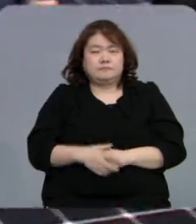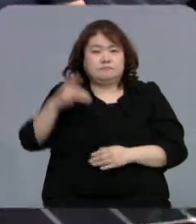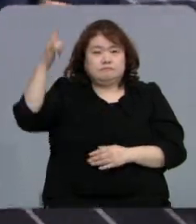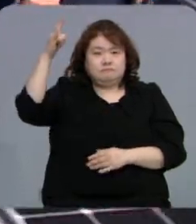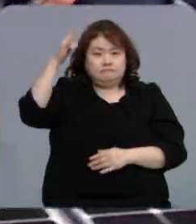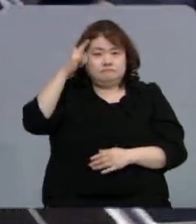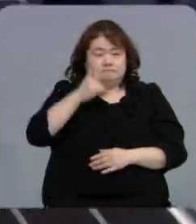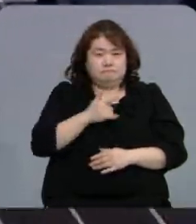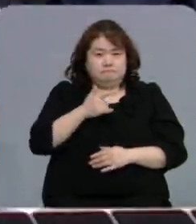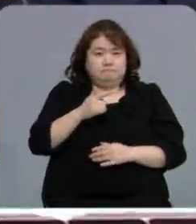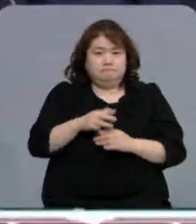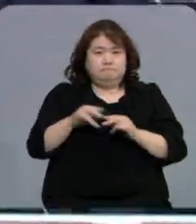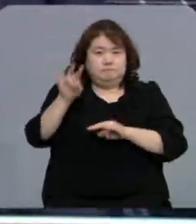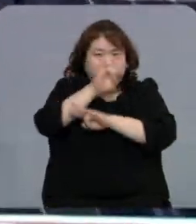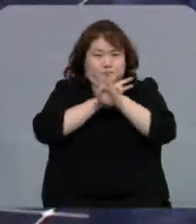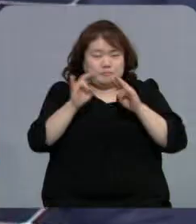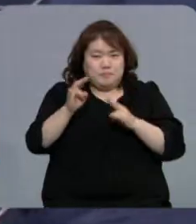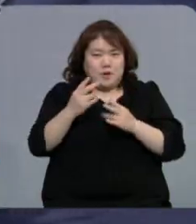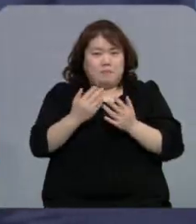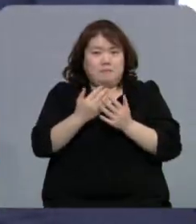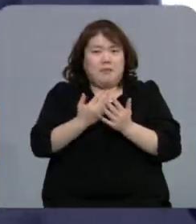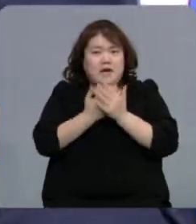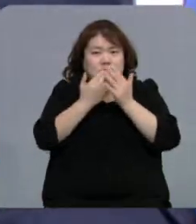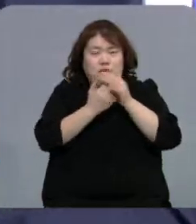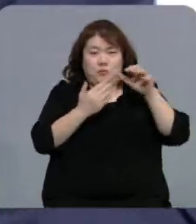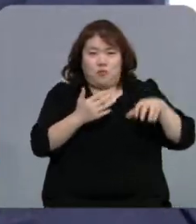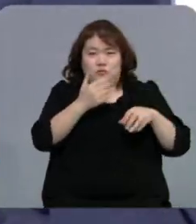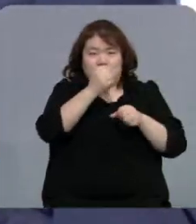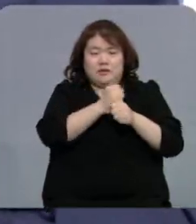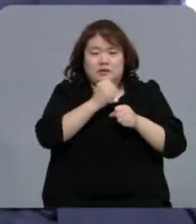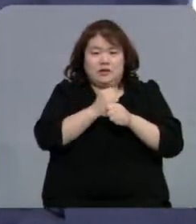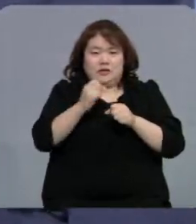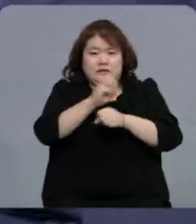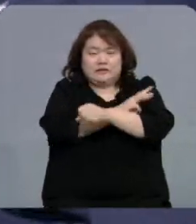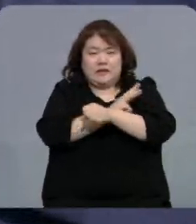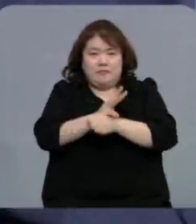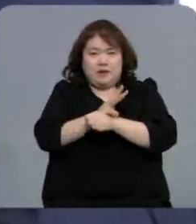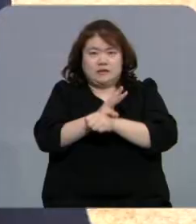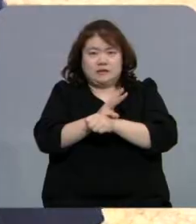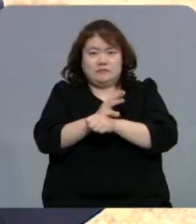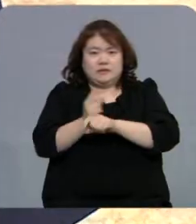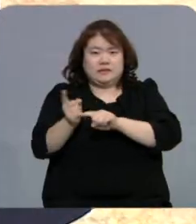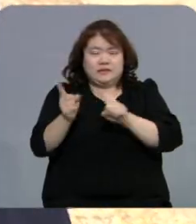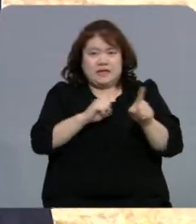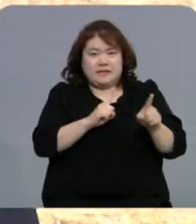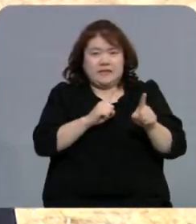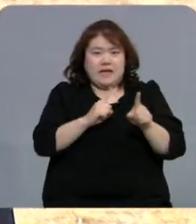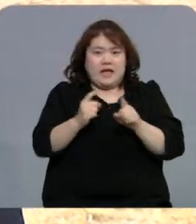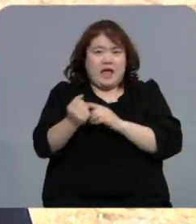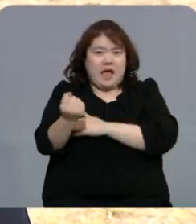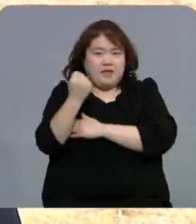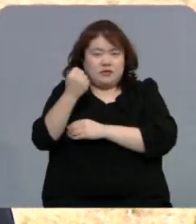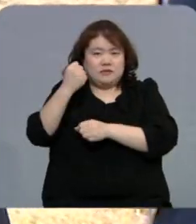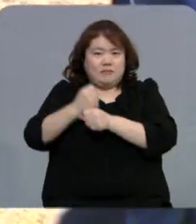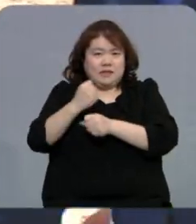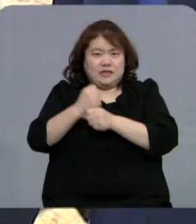태양광과 풍력발전 단지를 조성해 새만금을 세계적인 재생에너지 중심지로 조성하겠다던 문재인 정부.